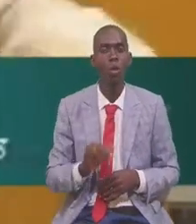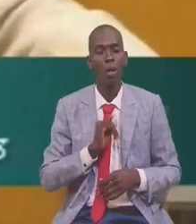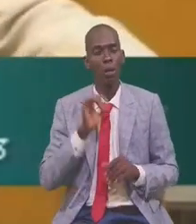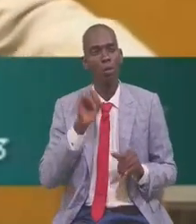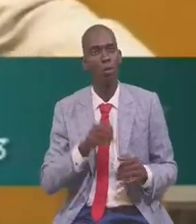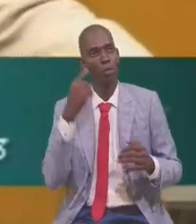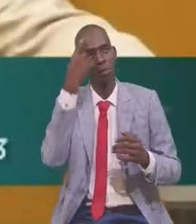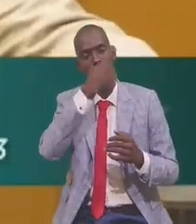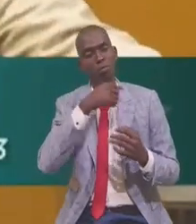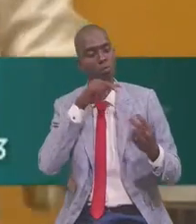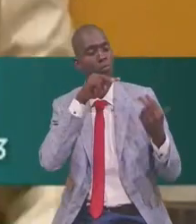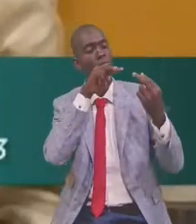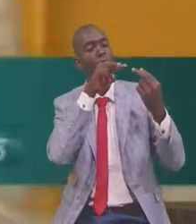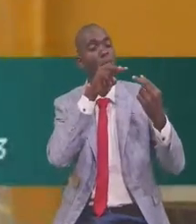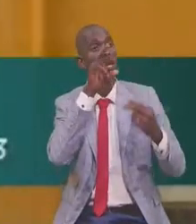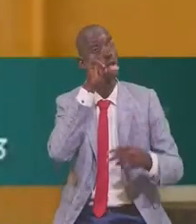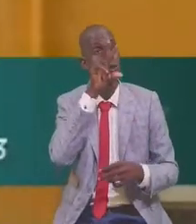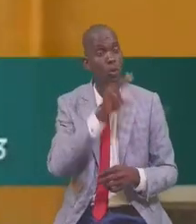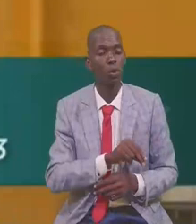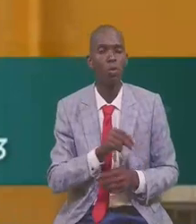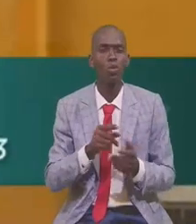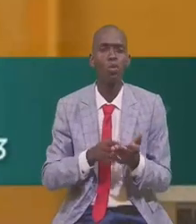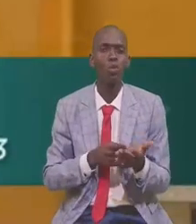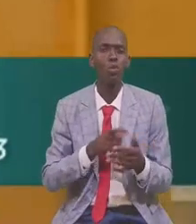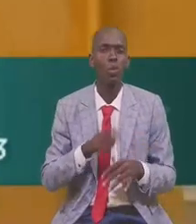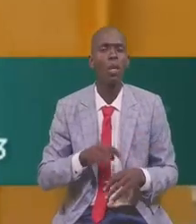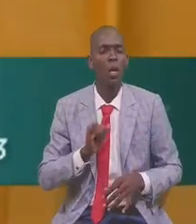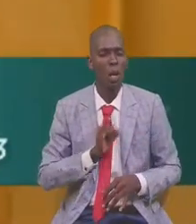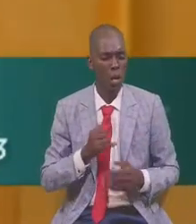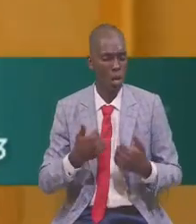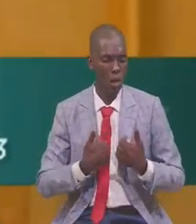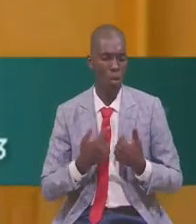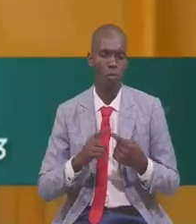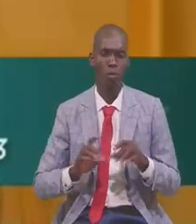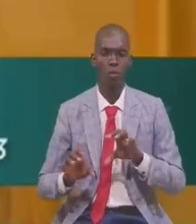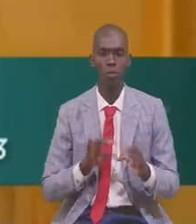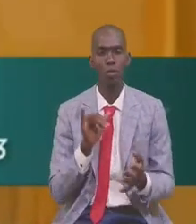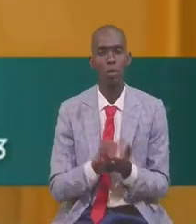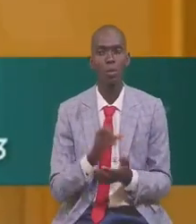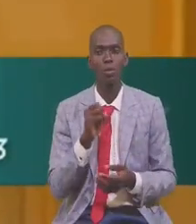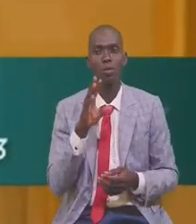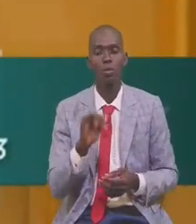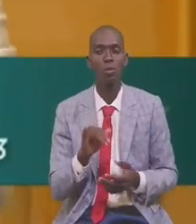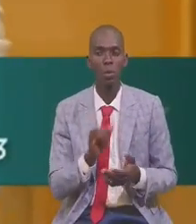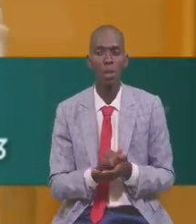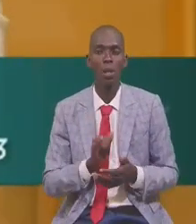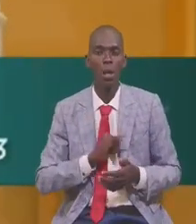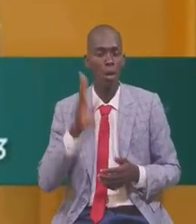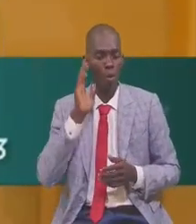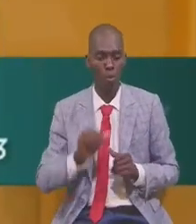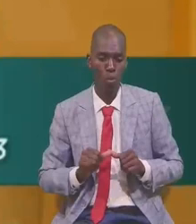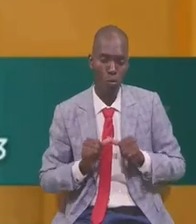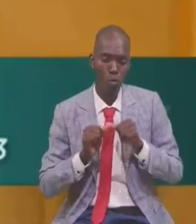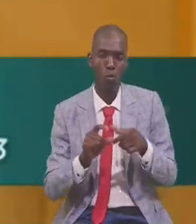lui dire non? Parfois, je dois le faire afin que je continue à me lier